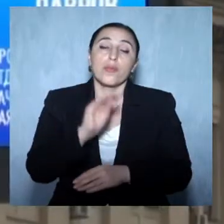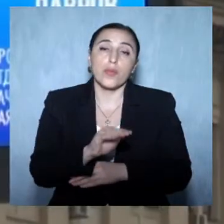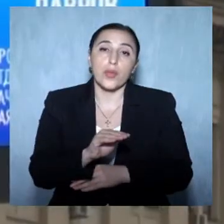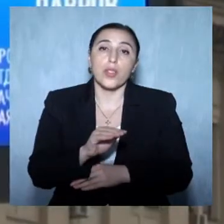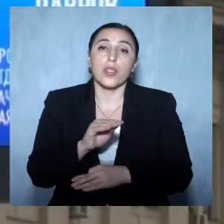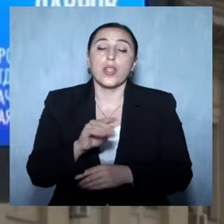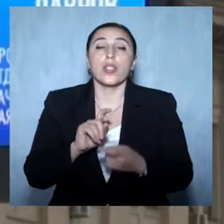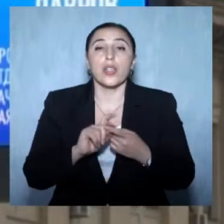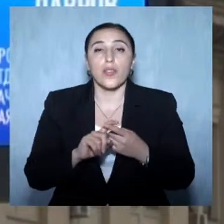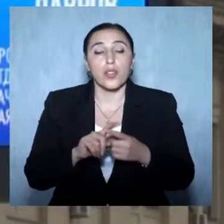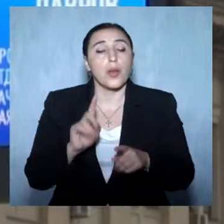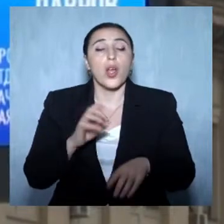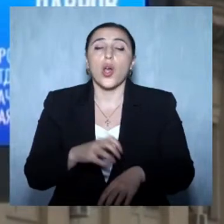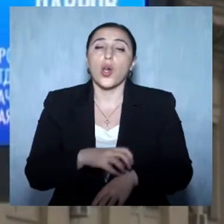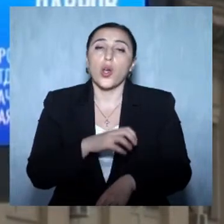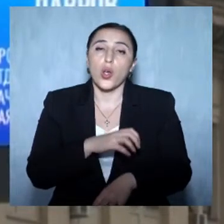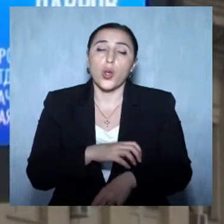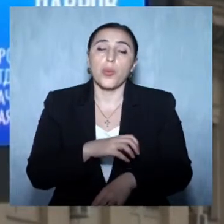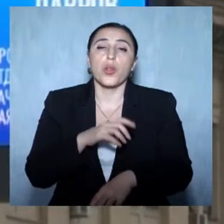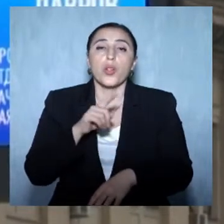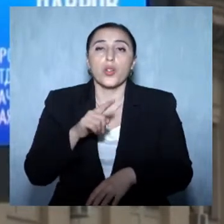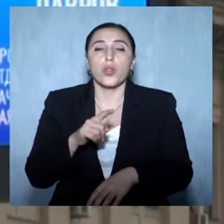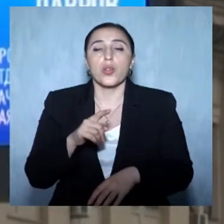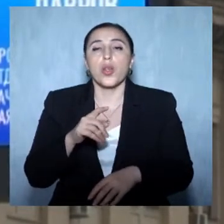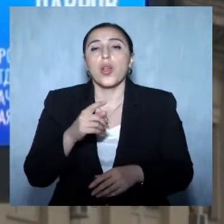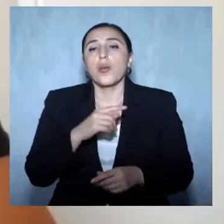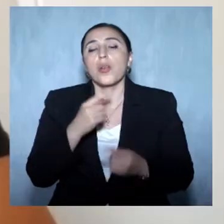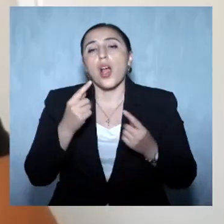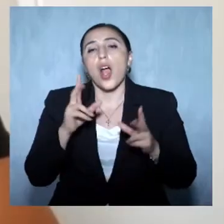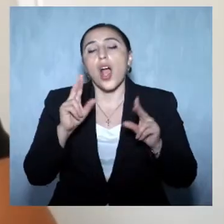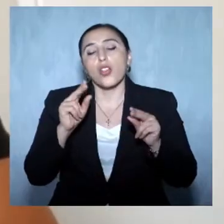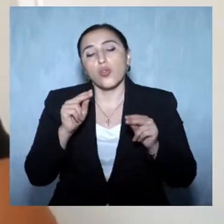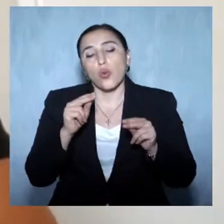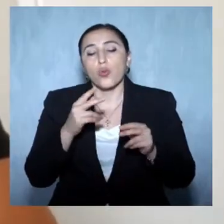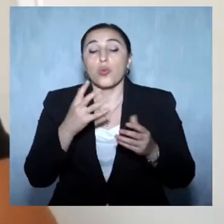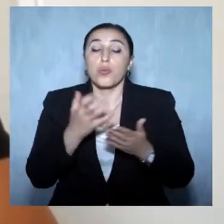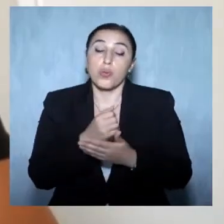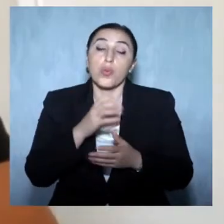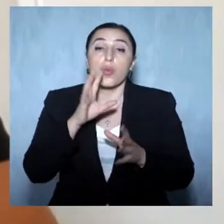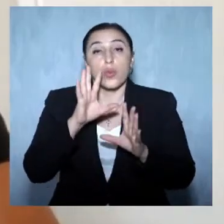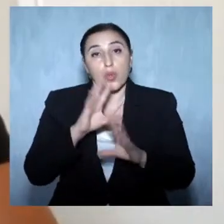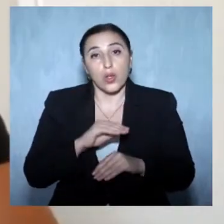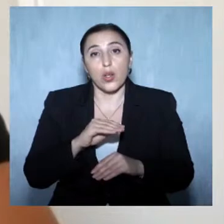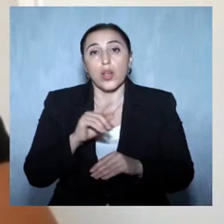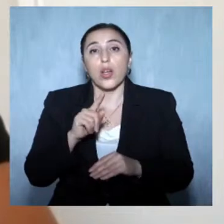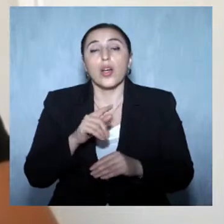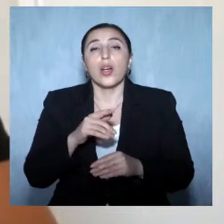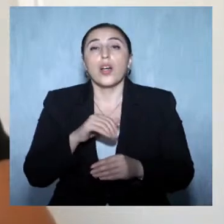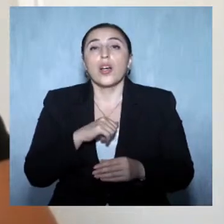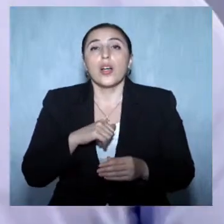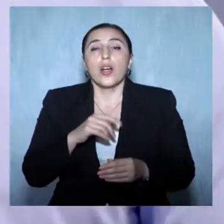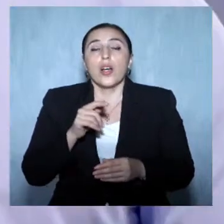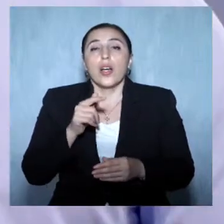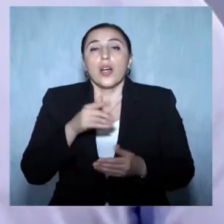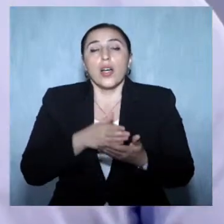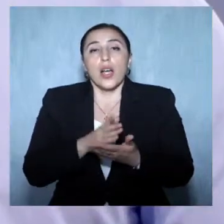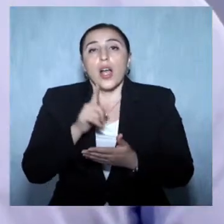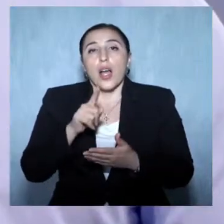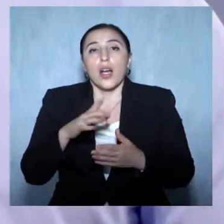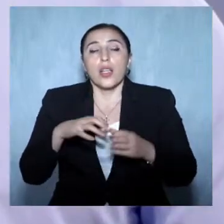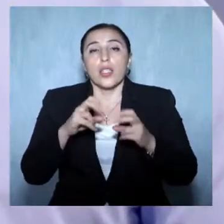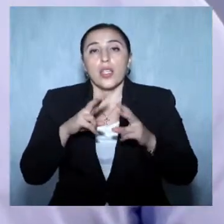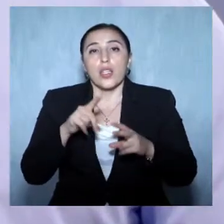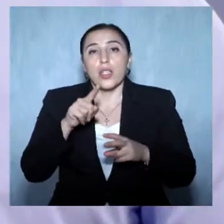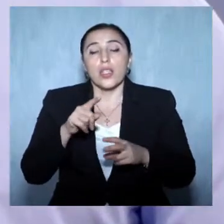ամենենիվ կոմունիստները լուրջ հաջողություն գրանցելու մեջ շանսեր ունեն։ Հայտնիք հաղ տեխնոլկ Աբած գալամ ու որինակ ասում է, որ